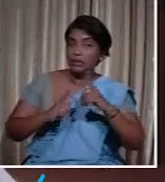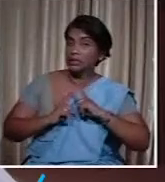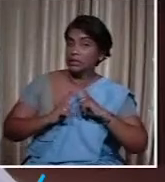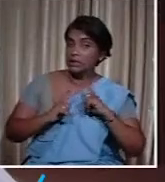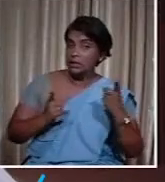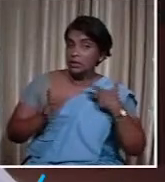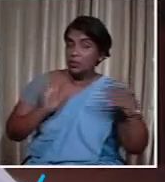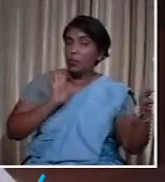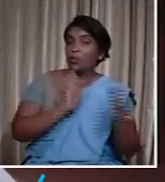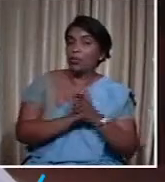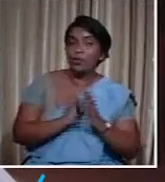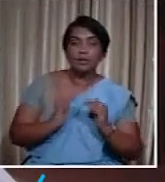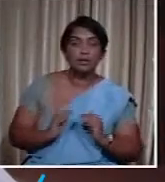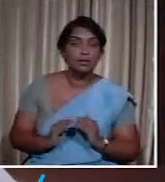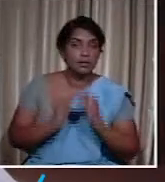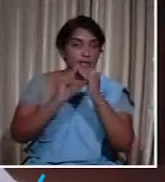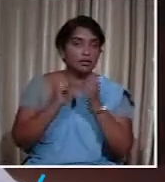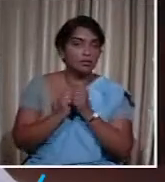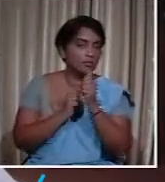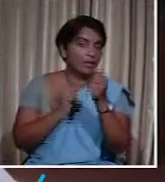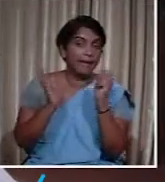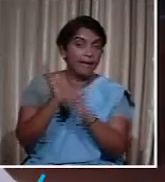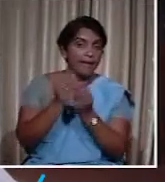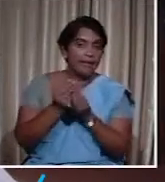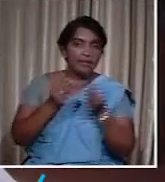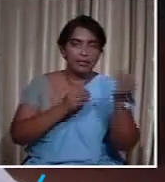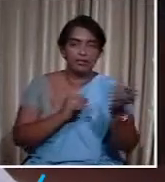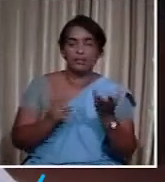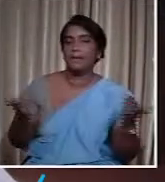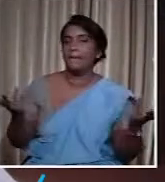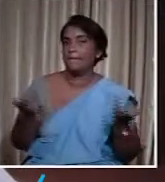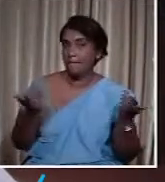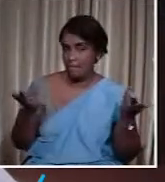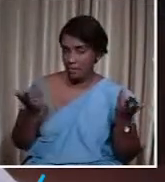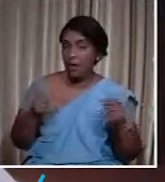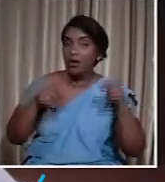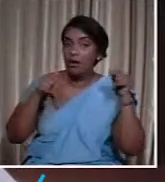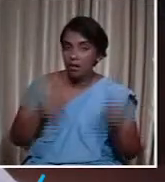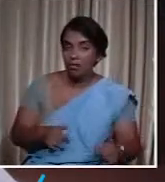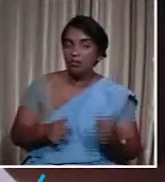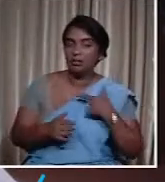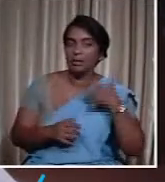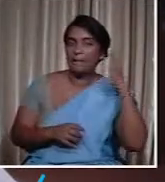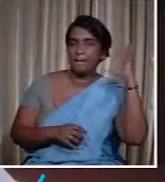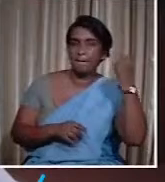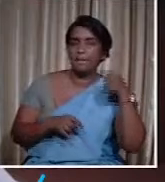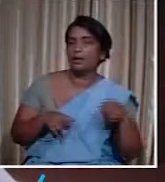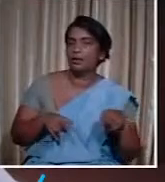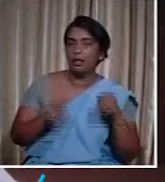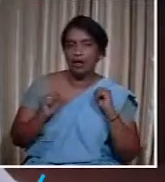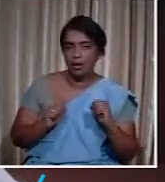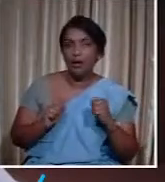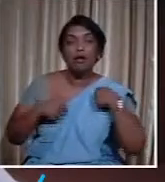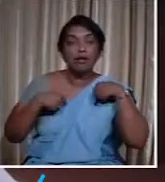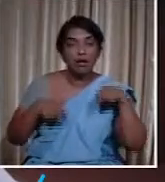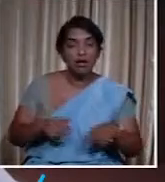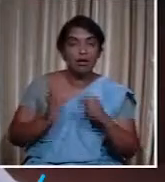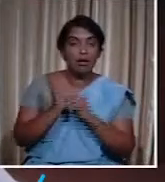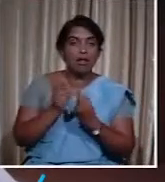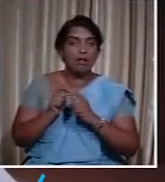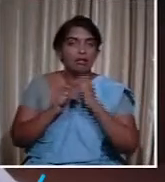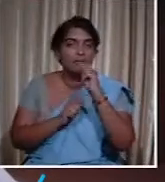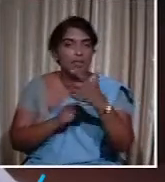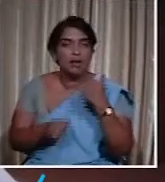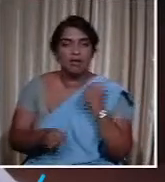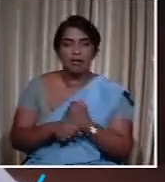එක්ක සම්බන්ධුණු සංවර්ධන මාවතකට මෙන්න යොදවන්න අසමත් වුණා. අද ඒකේ ප්‍රතිවිපාක බවට පත් වී තිබෙනවා. අද අපිට ණය ගෙවා ගන්න බැරි